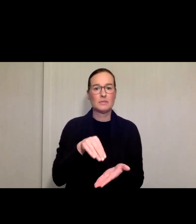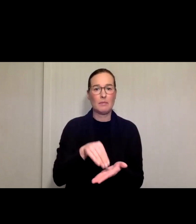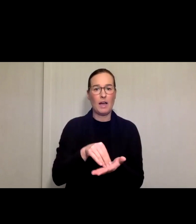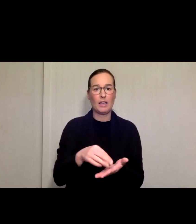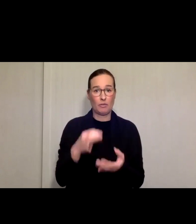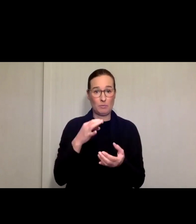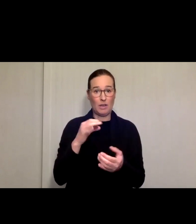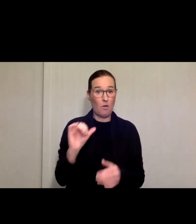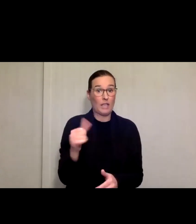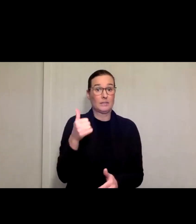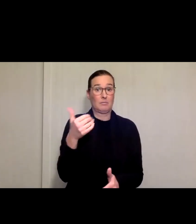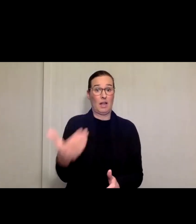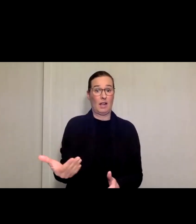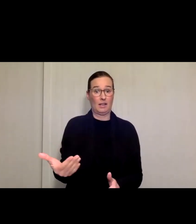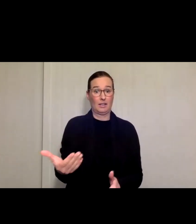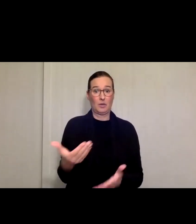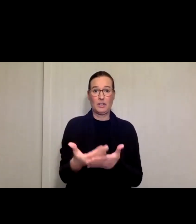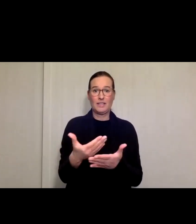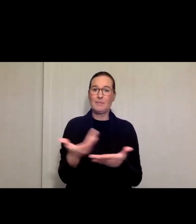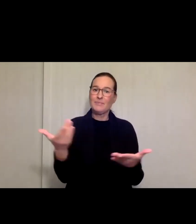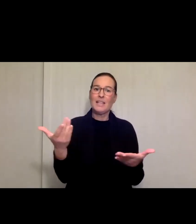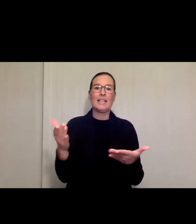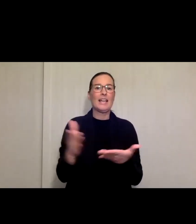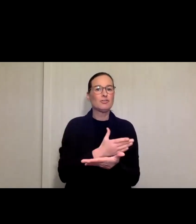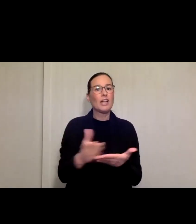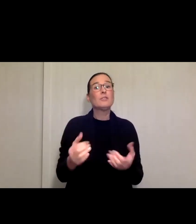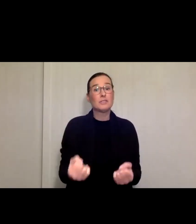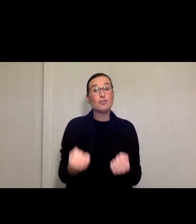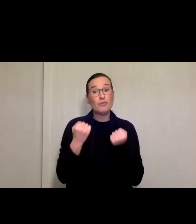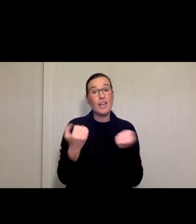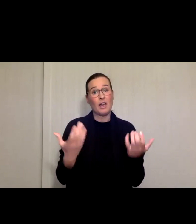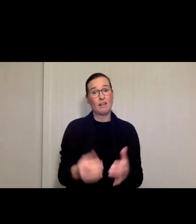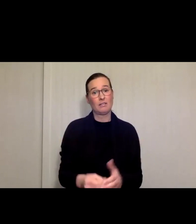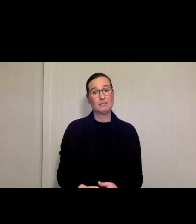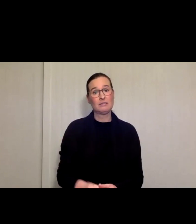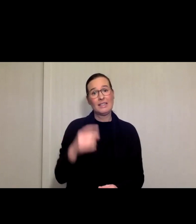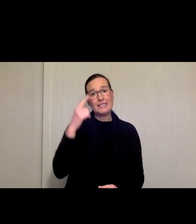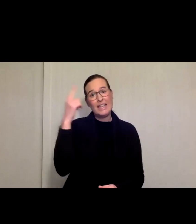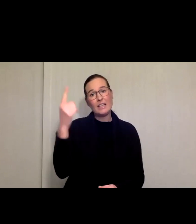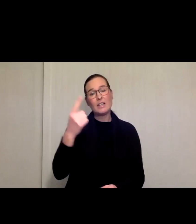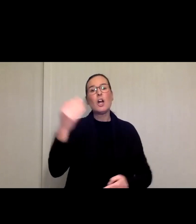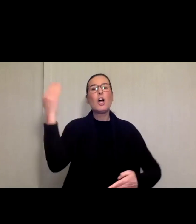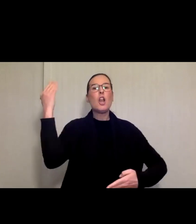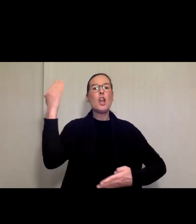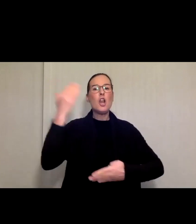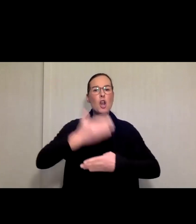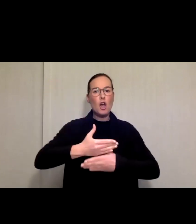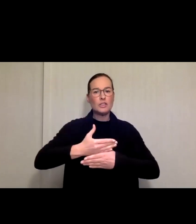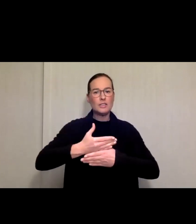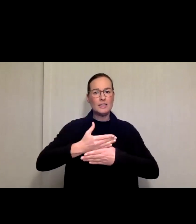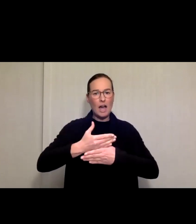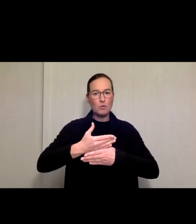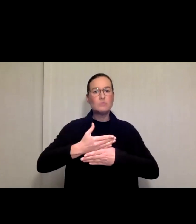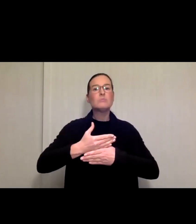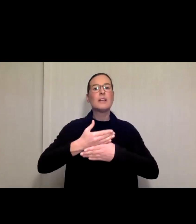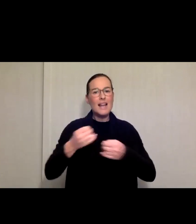Insofern, ja, diese Entscheidungen sind wahnsinnig schwierig. Ich denke, wir haben dem Lockdown-Light eine Chance gegeben. Wir haben sehr gehofft, dass